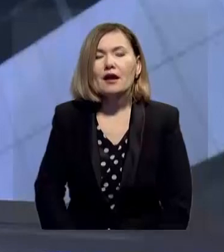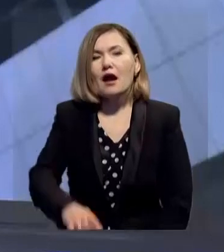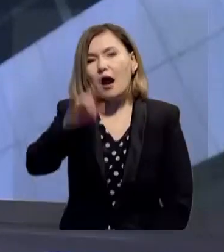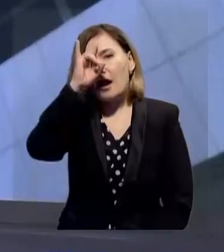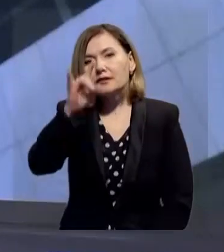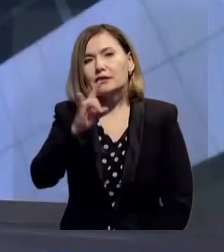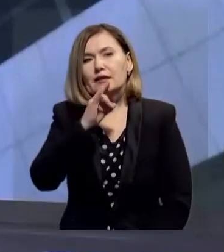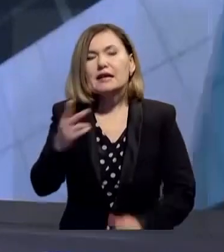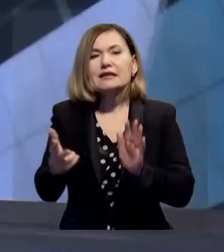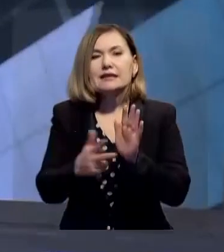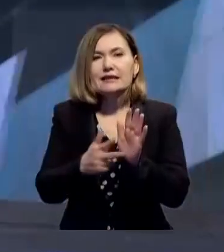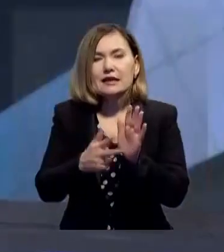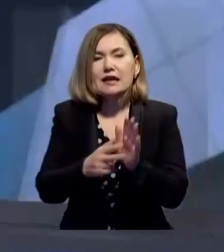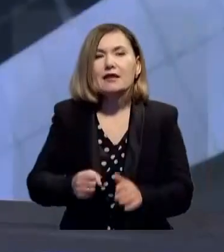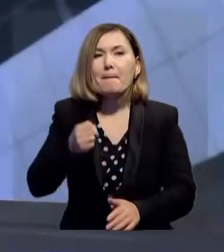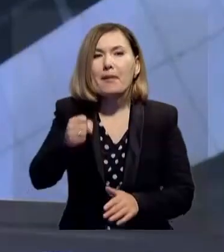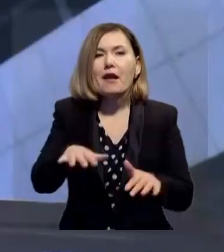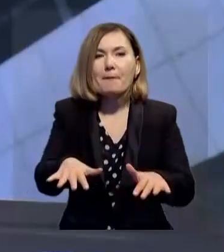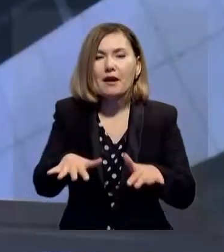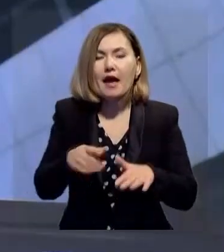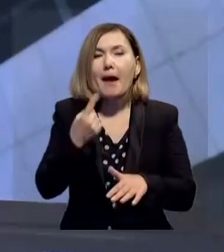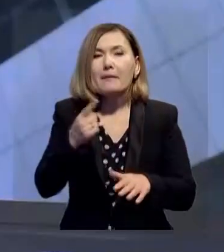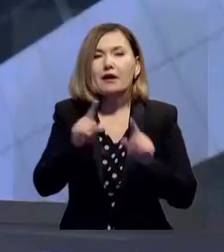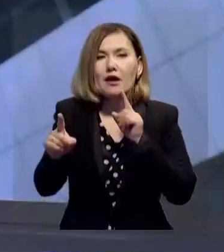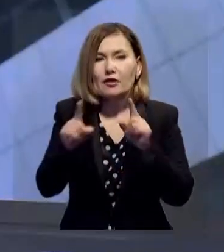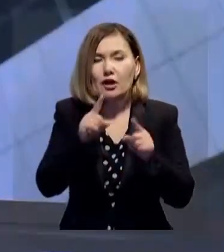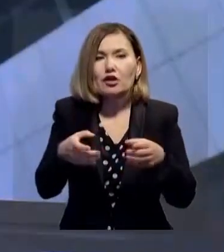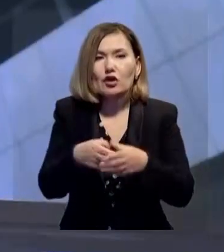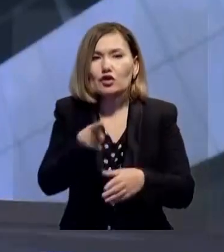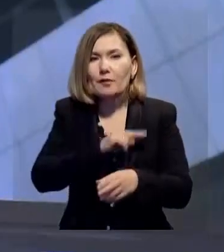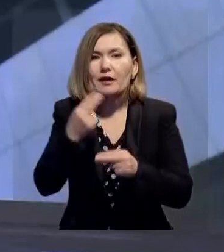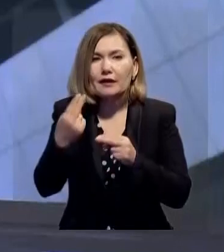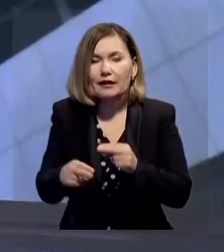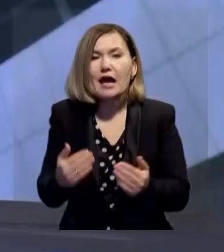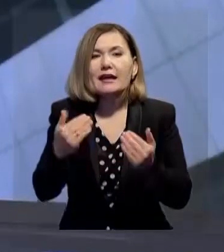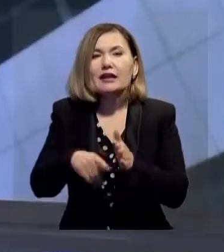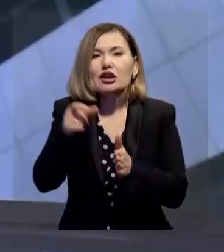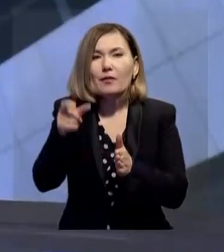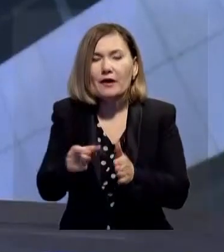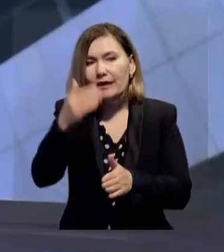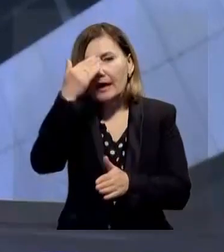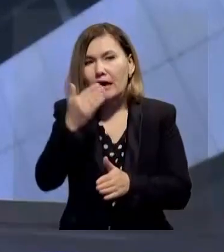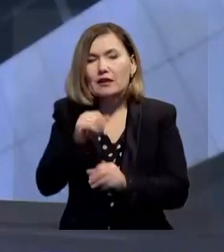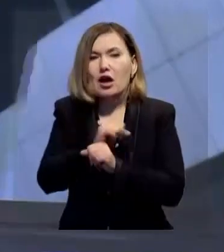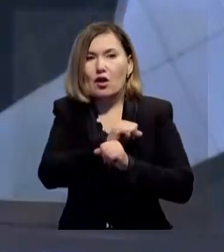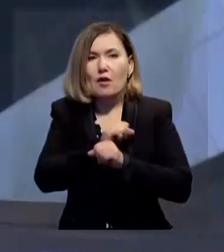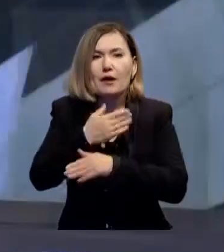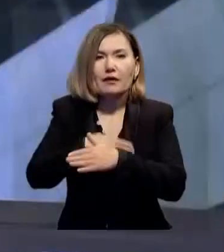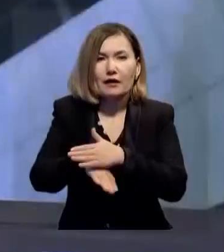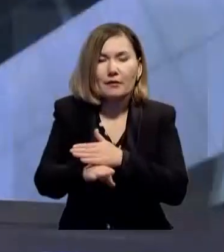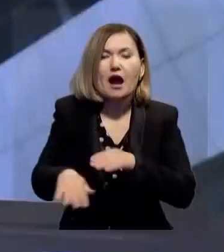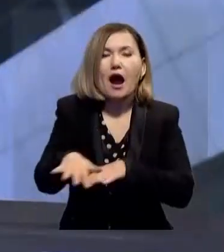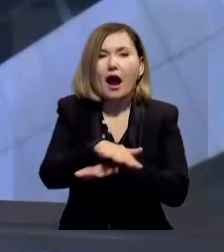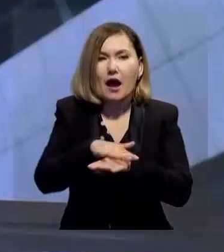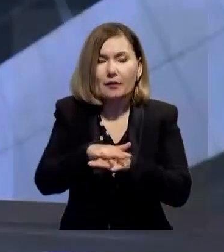Жалғастырайық, елде 8-ші сайланған парламенттің бірінші сессиясы аяқталды. Енді депутаттар жазғы демалысқа шығады.